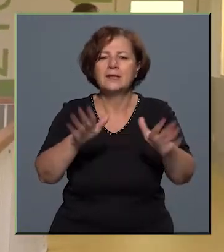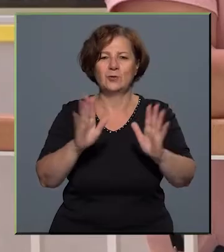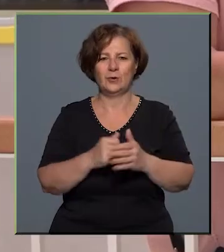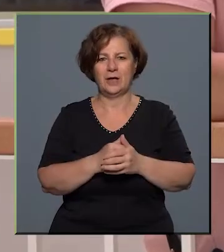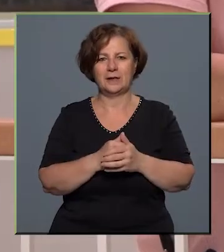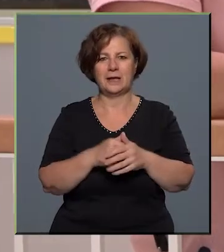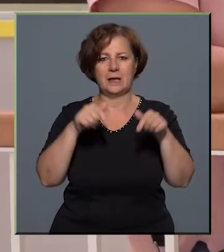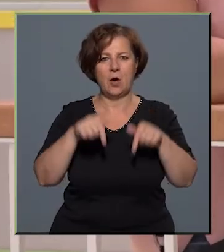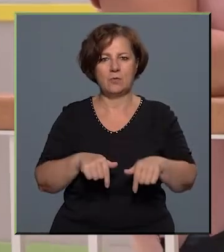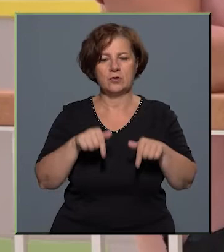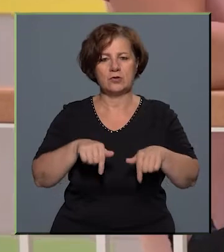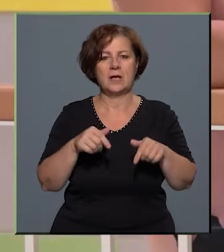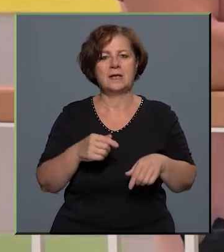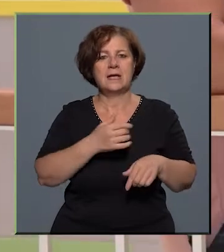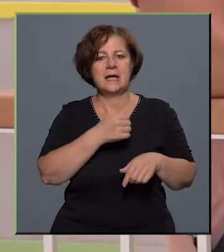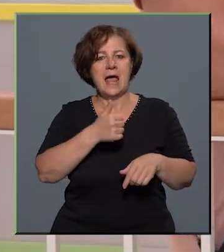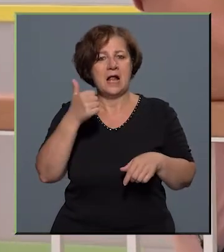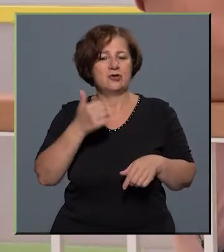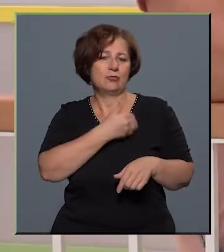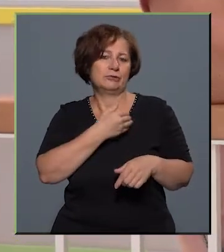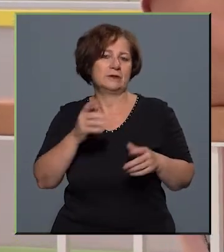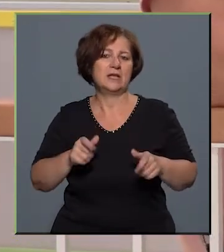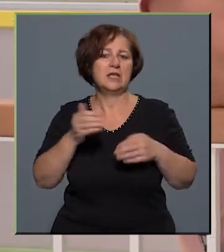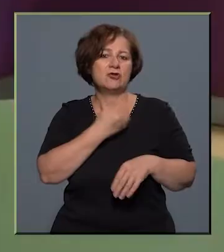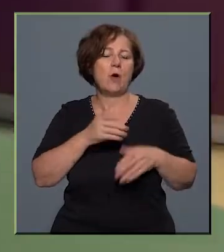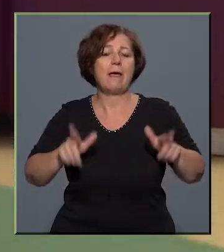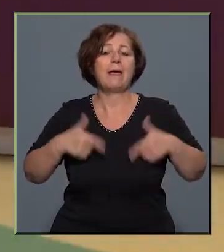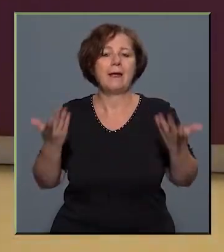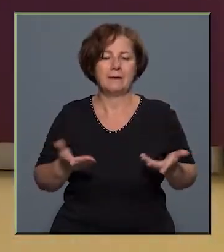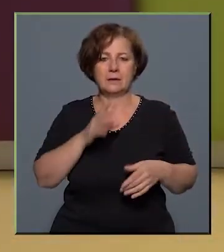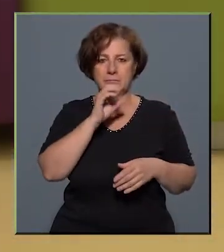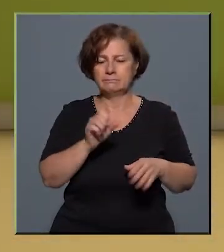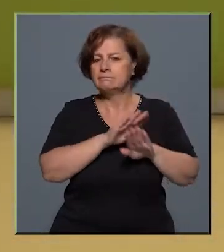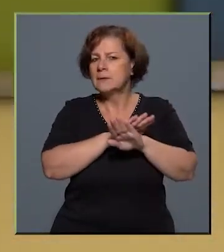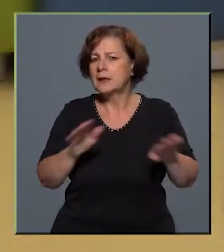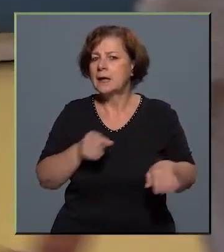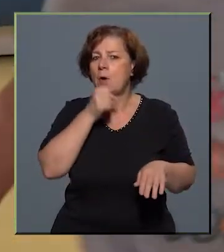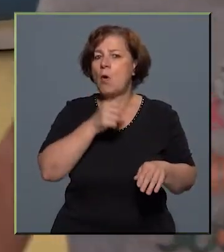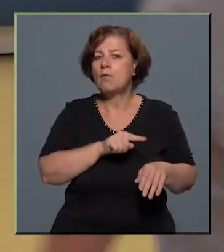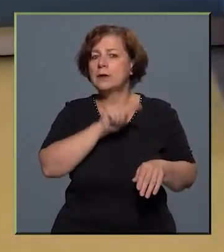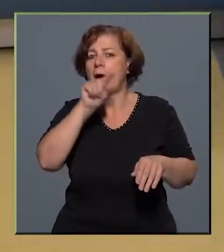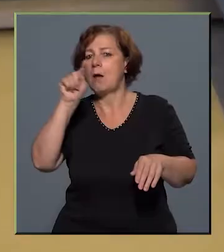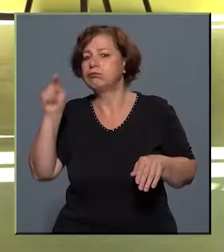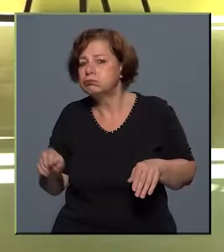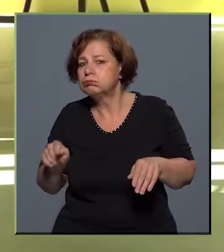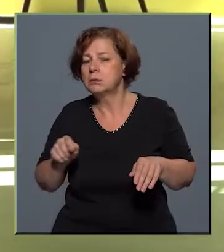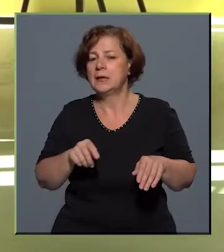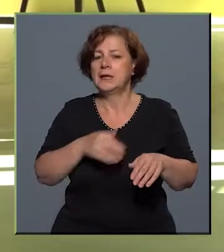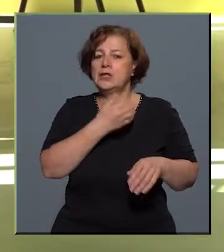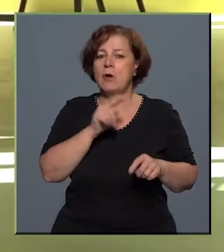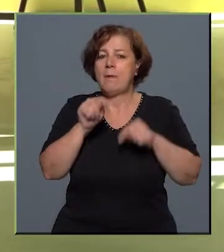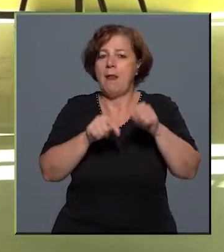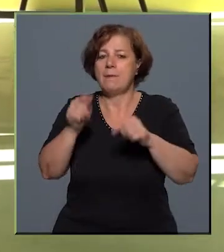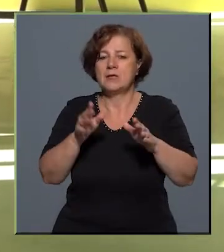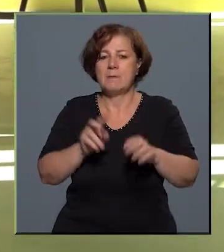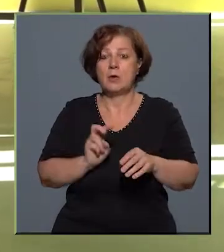a mai elsősök az iskola éveknek? Mindenképpen az óvodából az iskolába lépés az nem